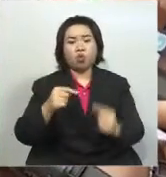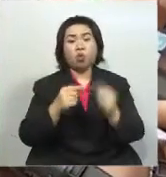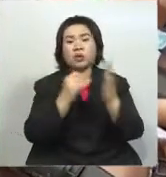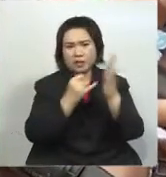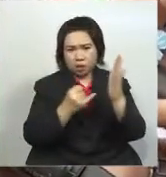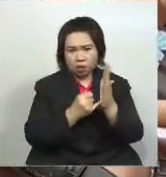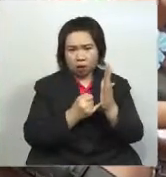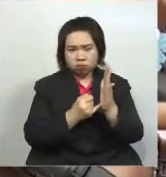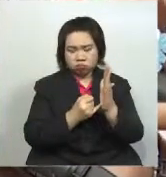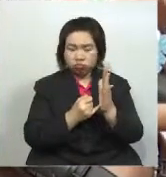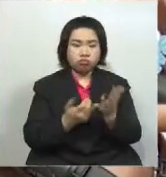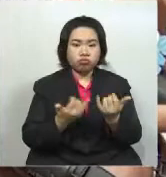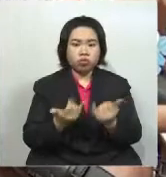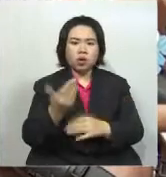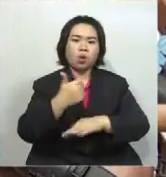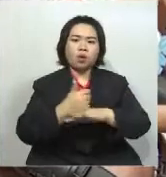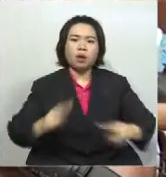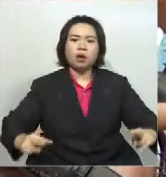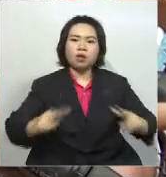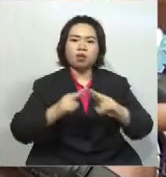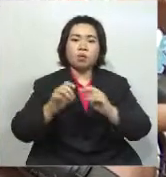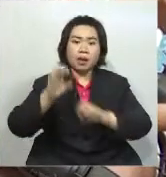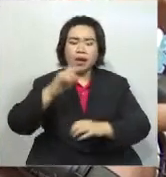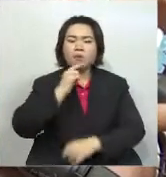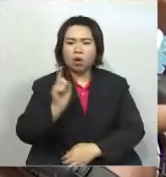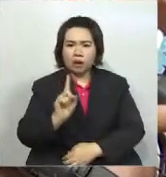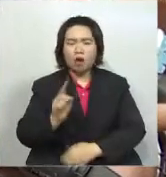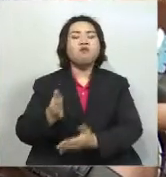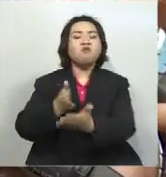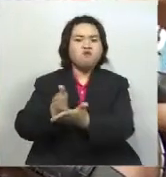างจังหวัดประเด็นนี้พลเอกอนุพงศ์บอกว่าฝ่ายความมั่น